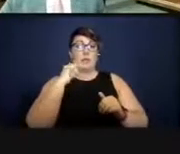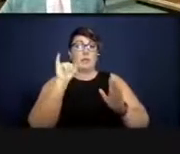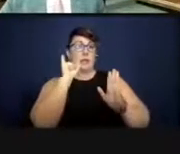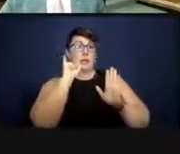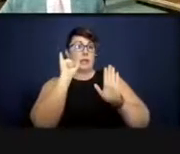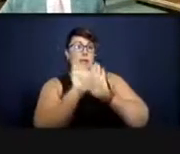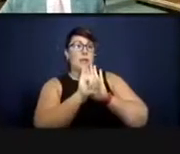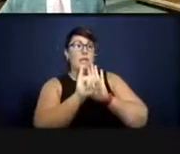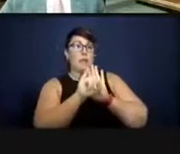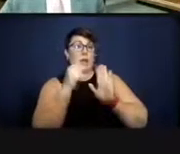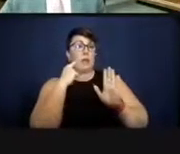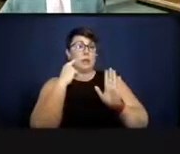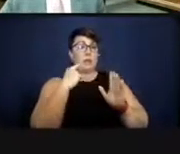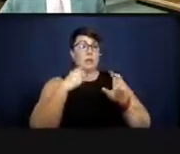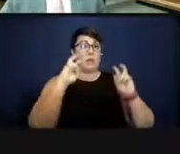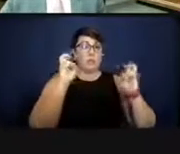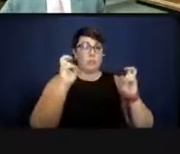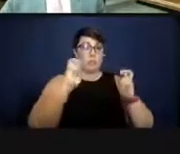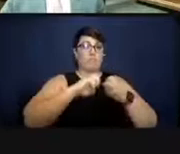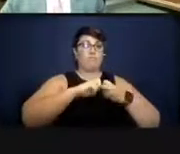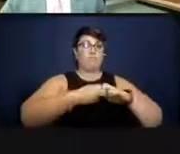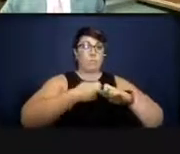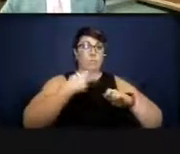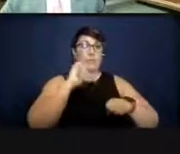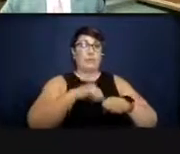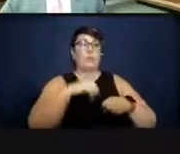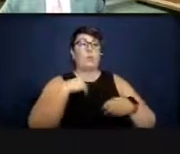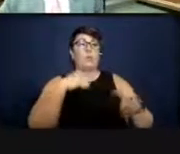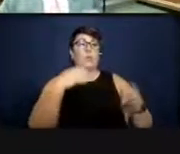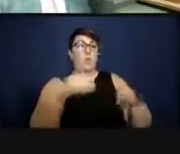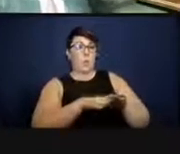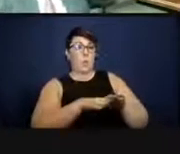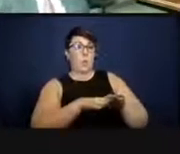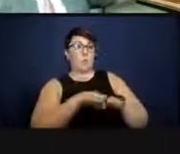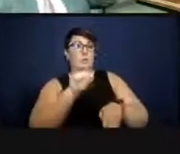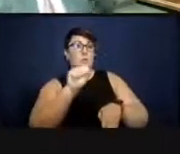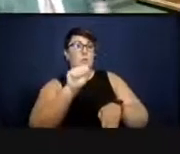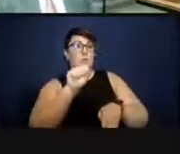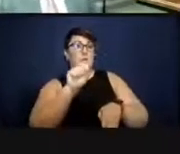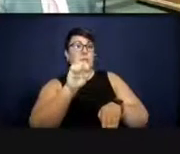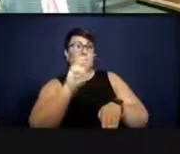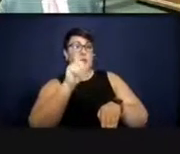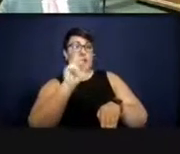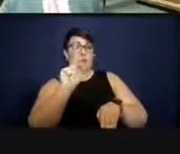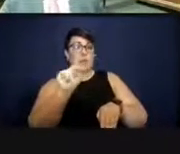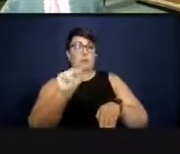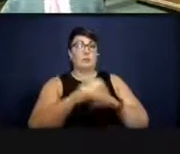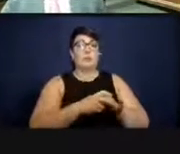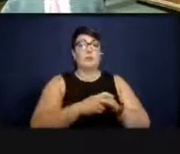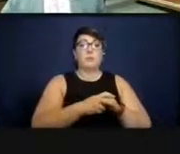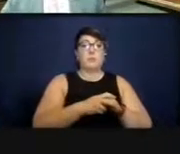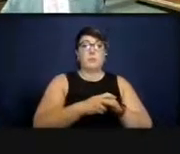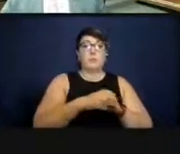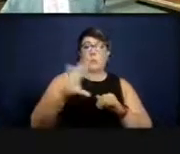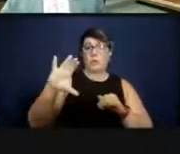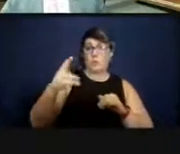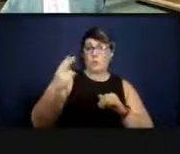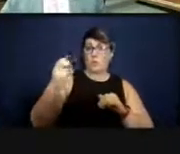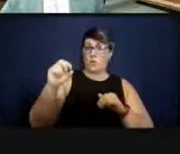kuifahamisha bodi kuwa tuendelee na mkutano wetu wa leo. Je, kuna mswada wa